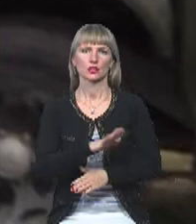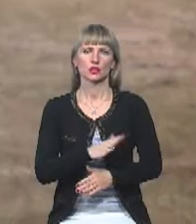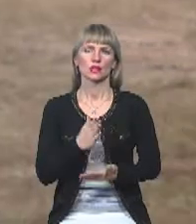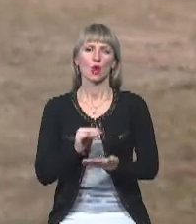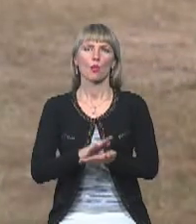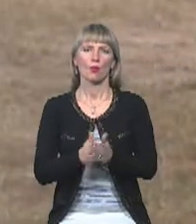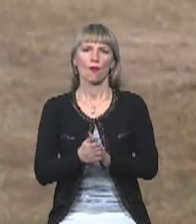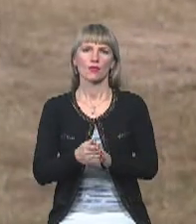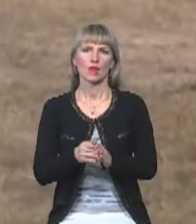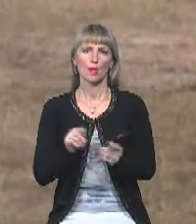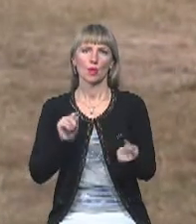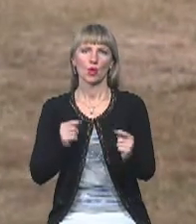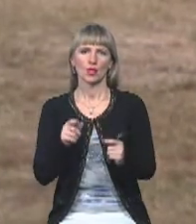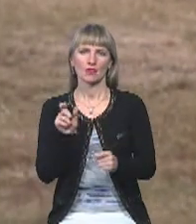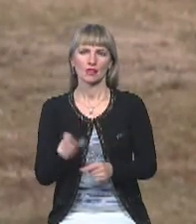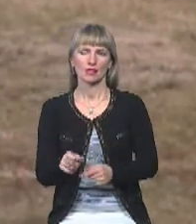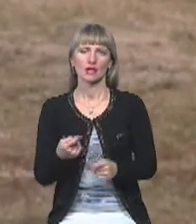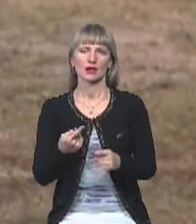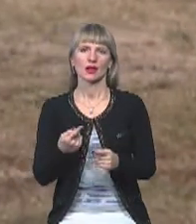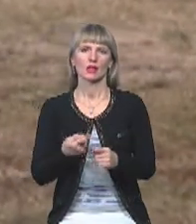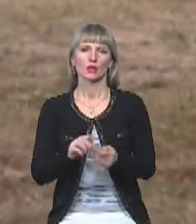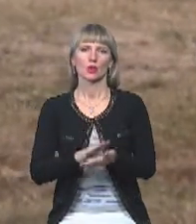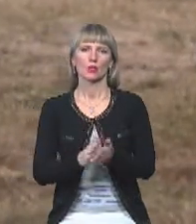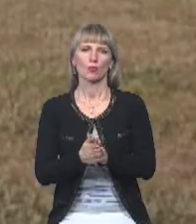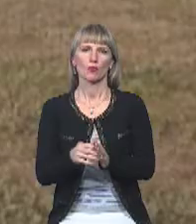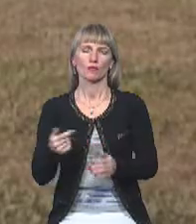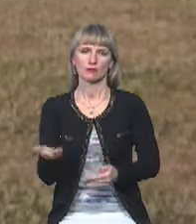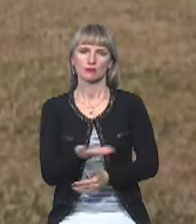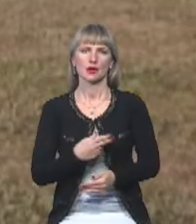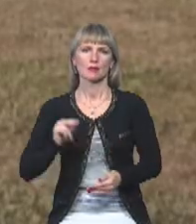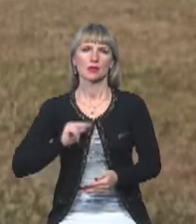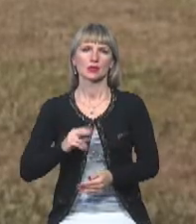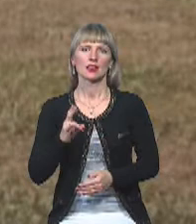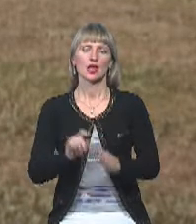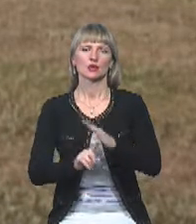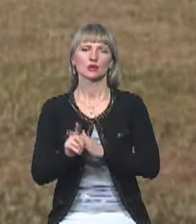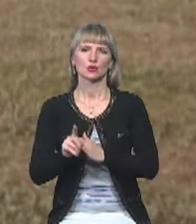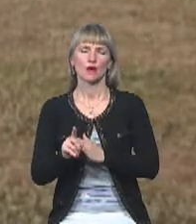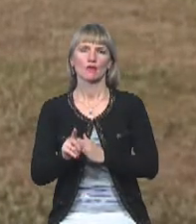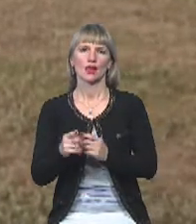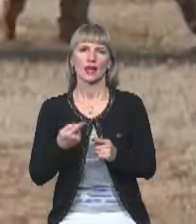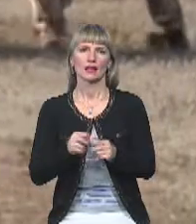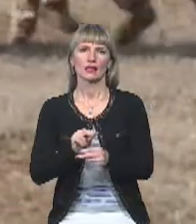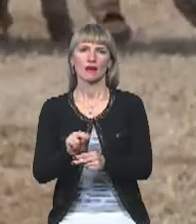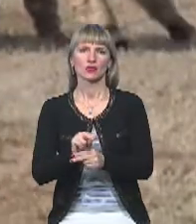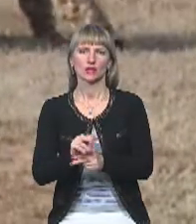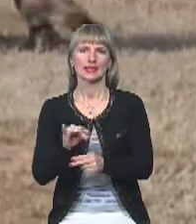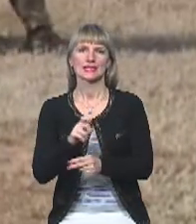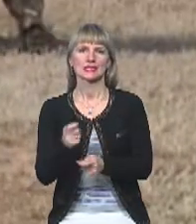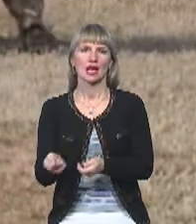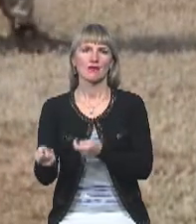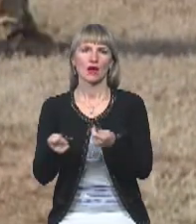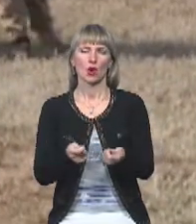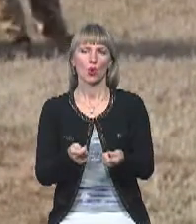умовний противник і у всіх умовах, як ми працюємо. На основі тактичних навчань із евакуації